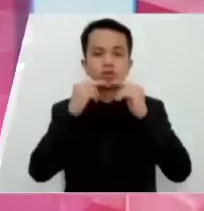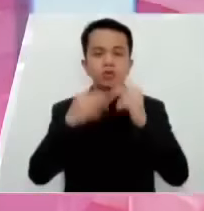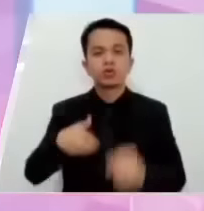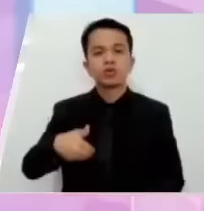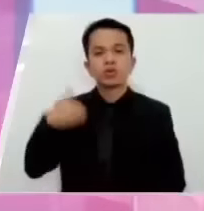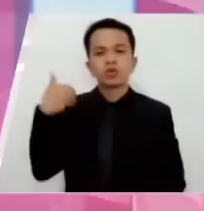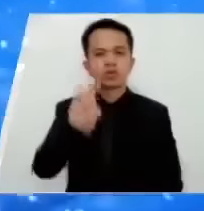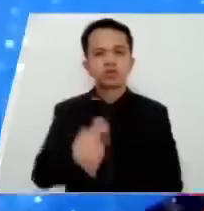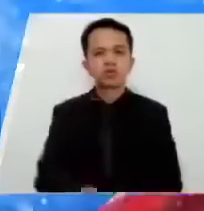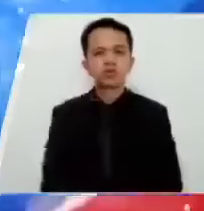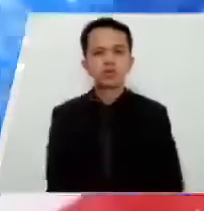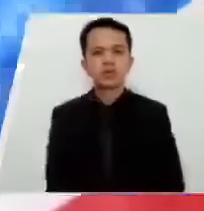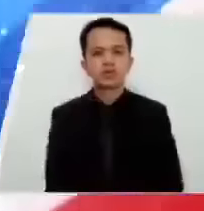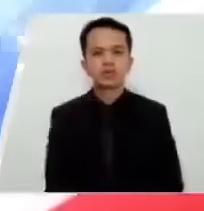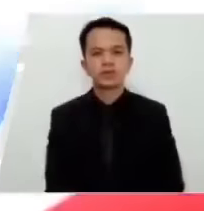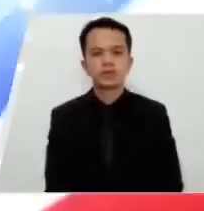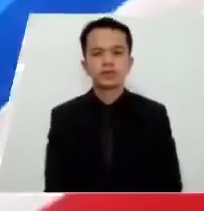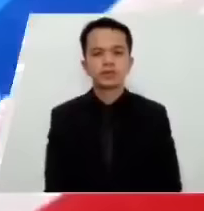inyong